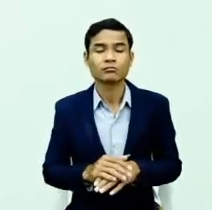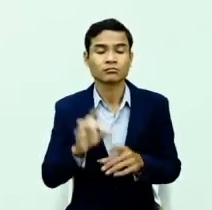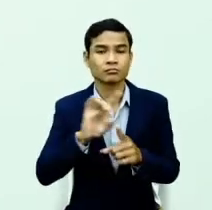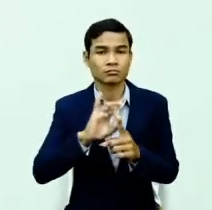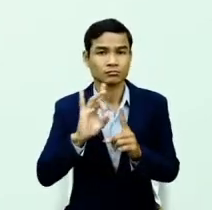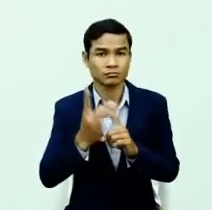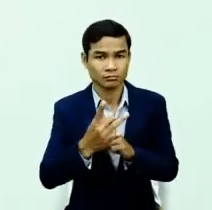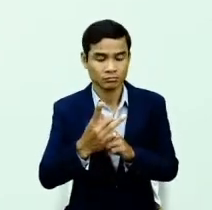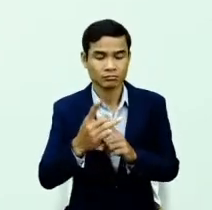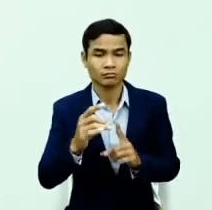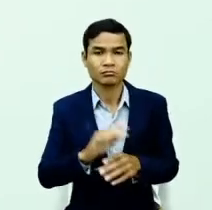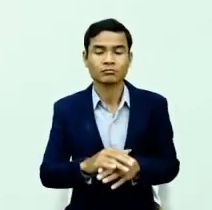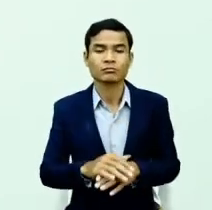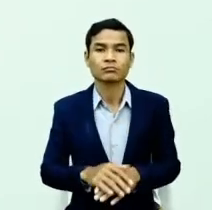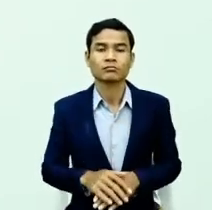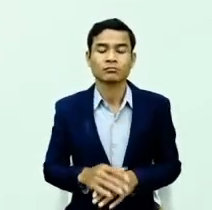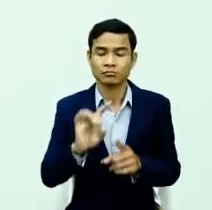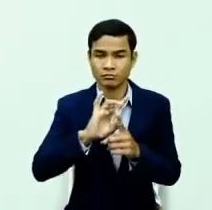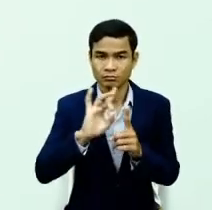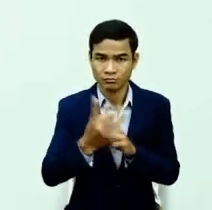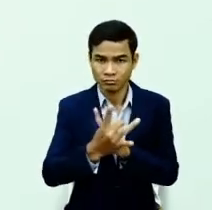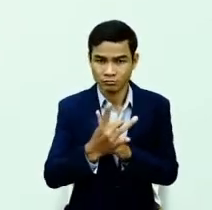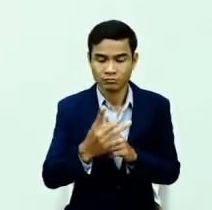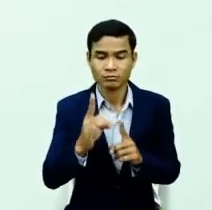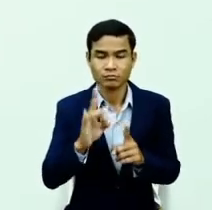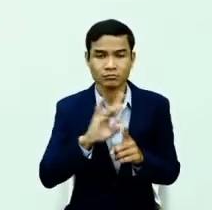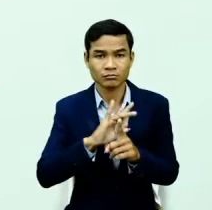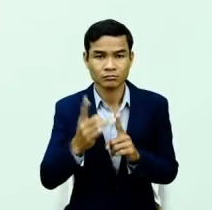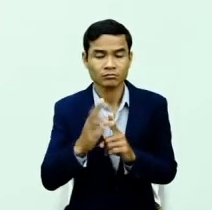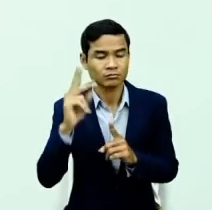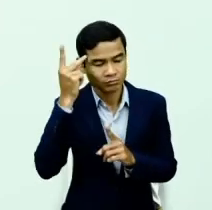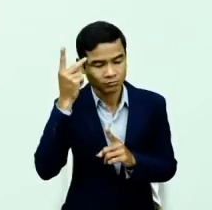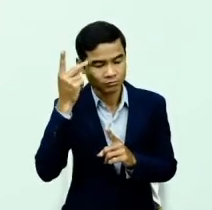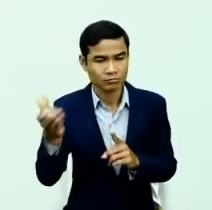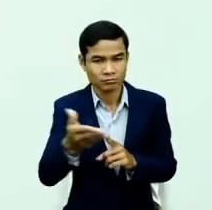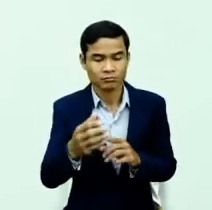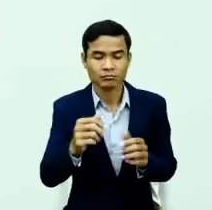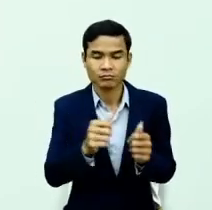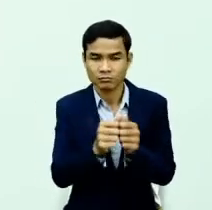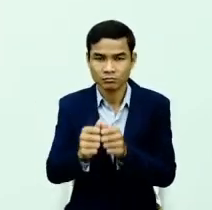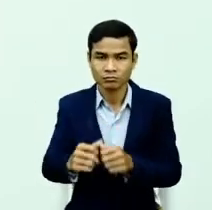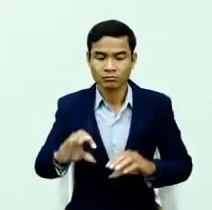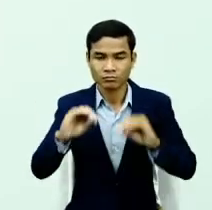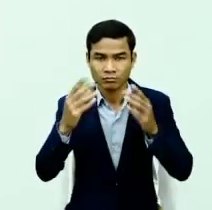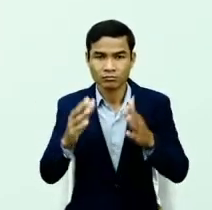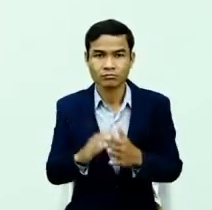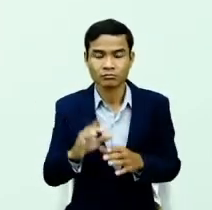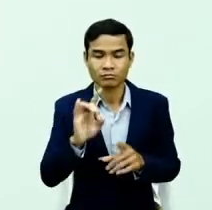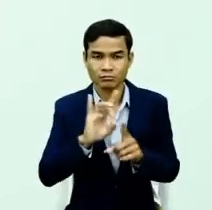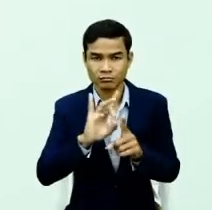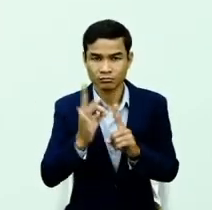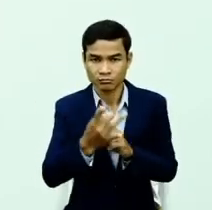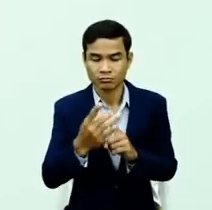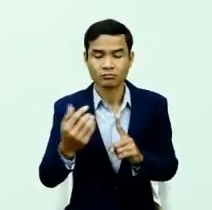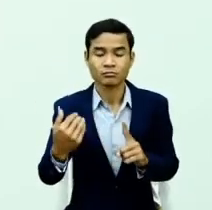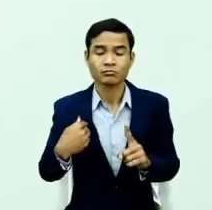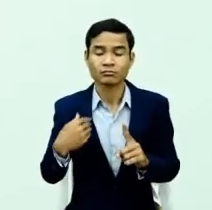bịa chả rất bịa cho rung cất tha chiều mùi cứ rất bịa miến ạ